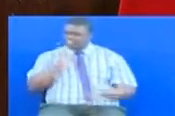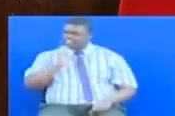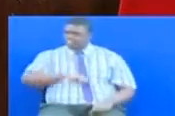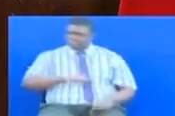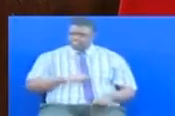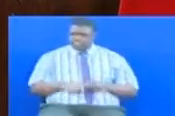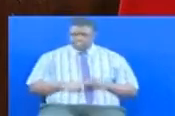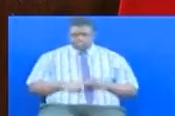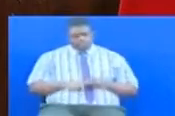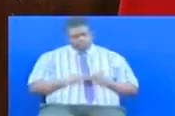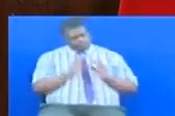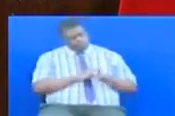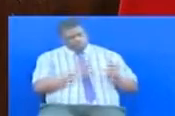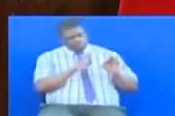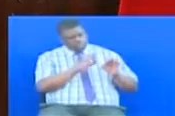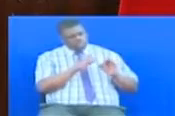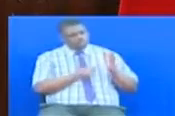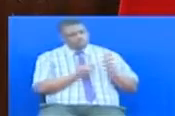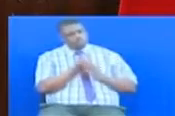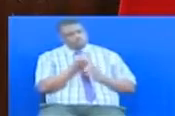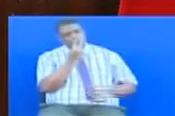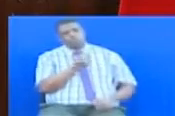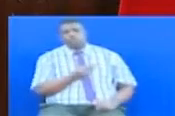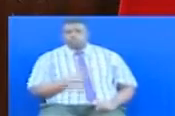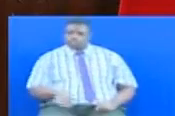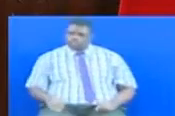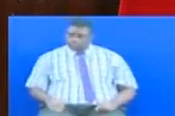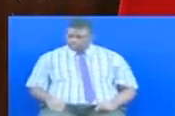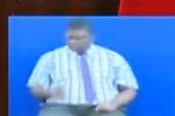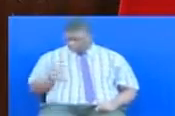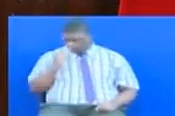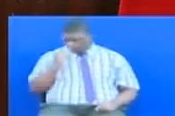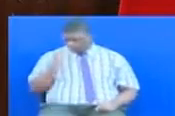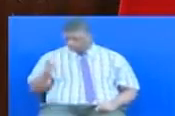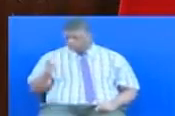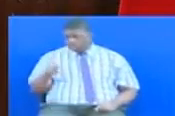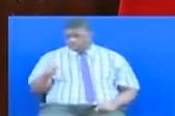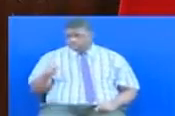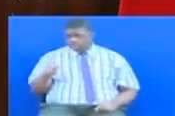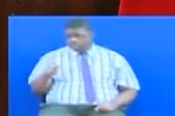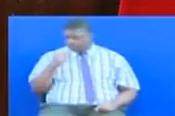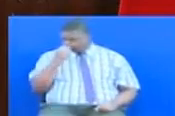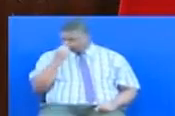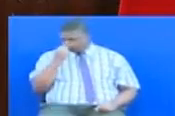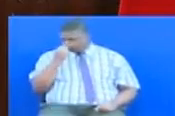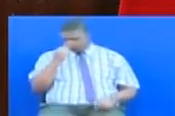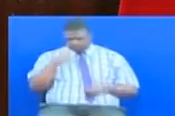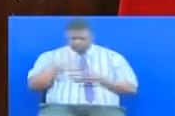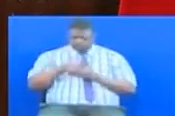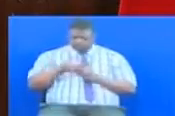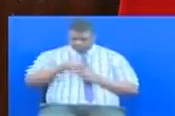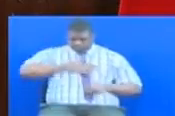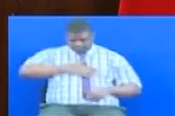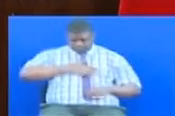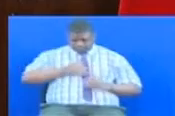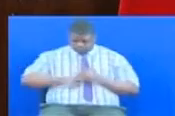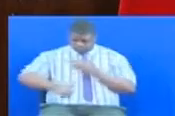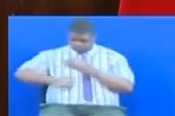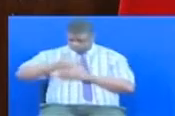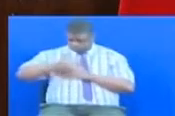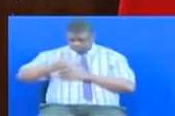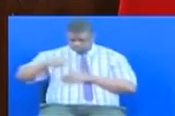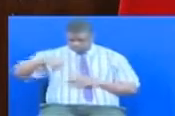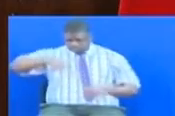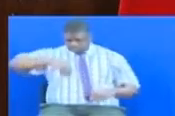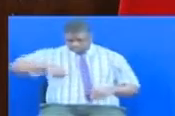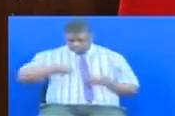kila unapoboresha unaona matokeo yake jinsi yalivyo. Ukiangalia kwa namna ambavyo sekta yangu nayoiongoza kwa maana ya ardhi, sasa